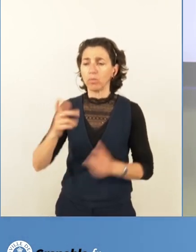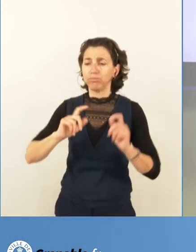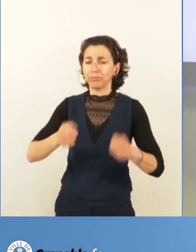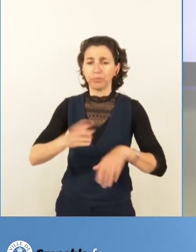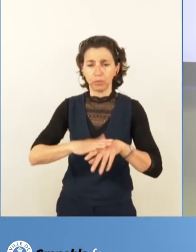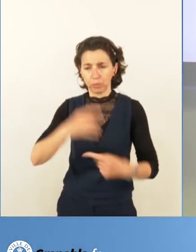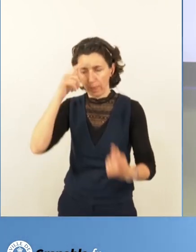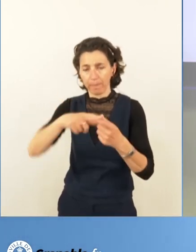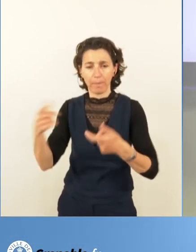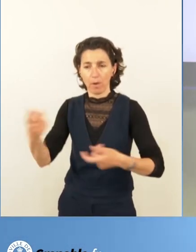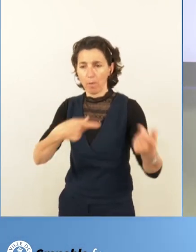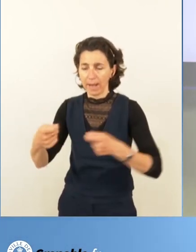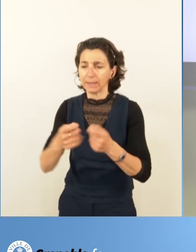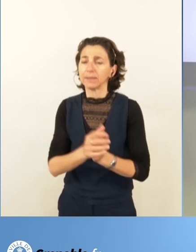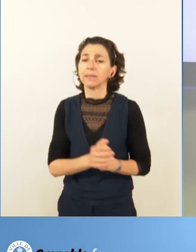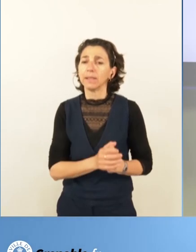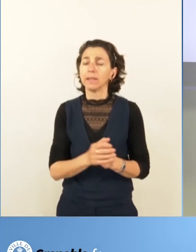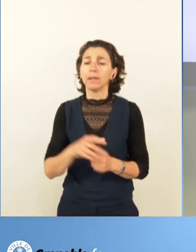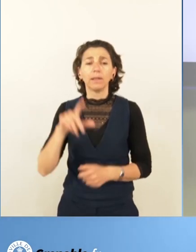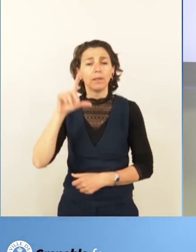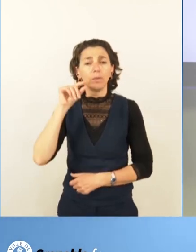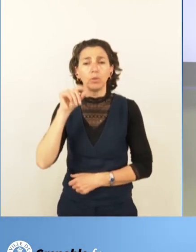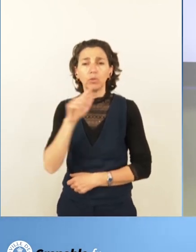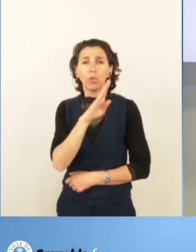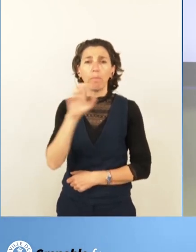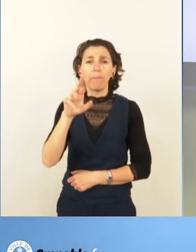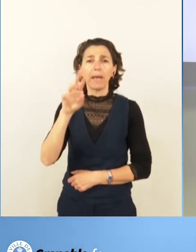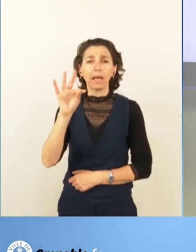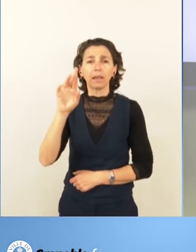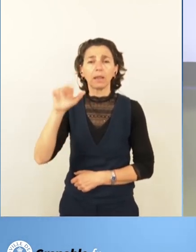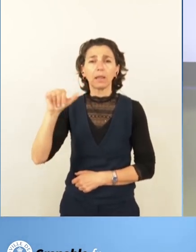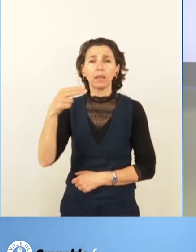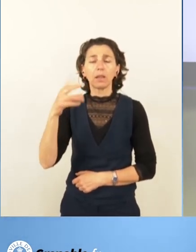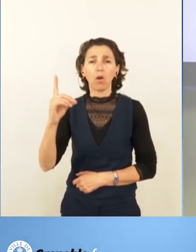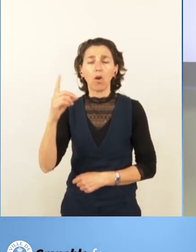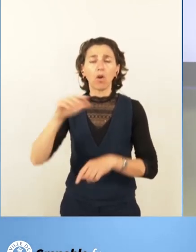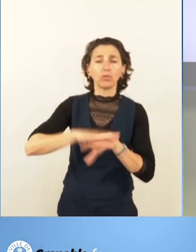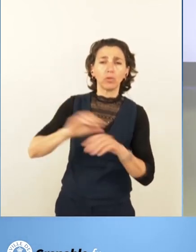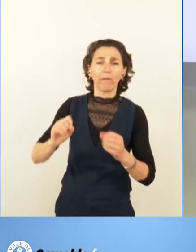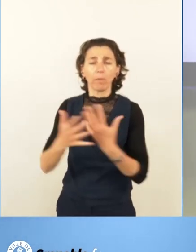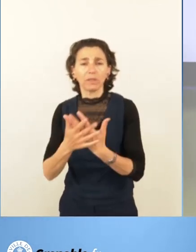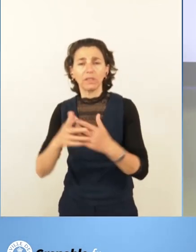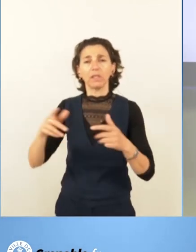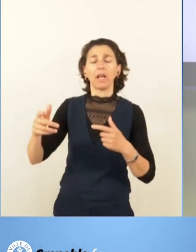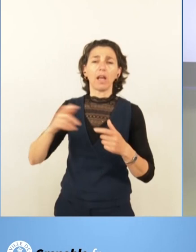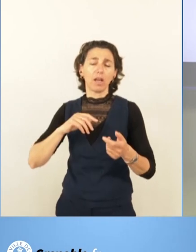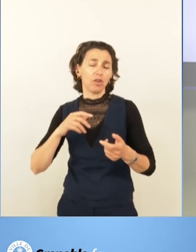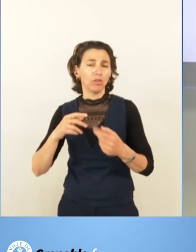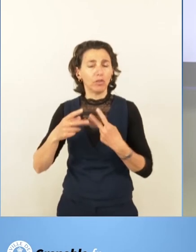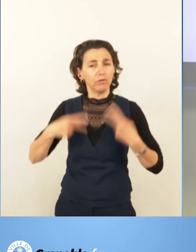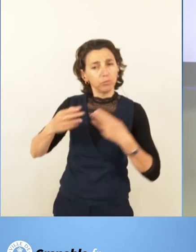monsieur Bertrand la délégation sur l'événementiel et de la vitalité de proximité